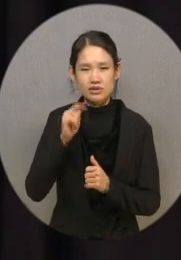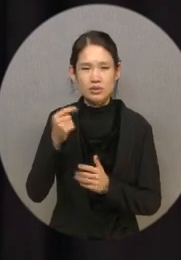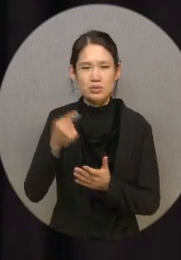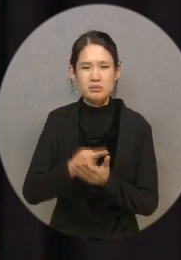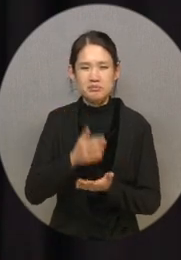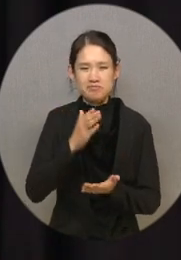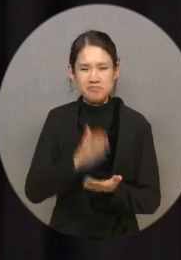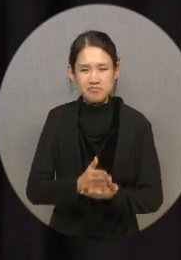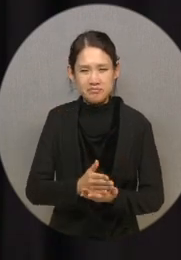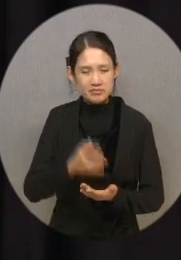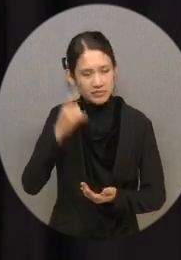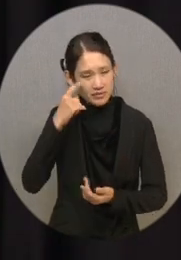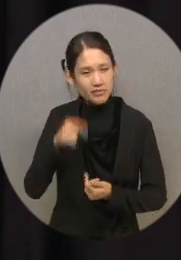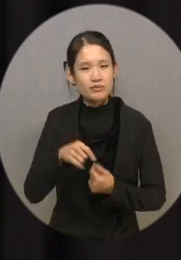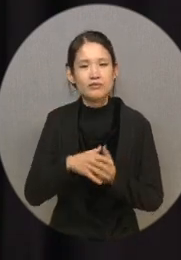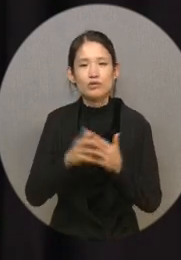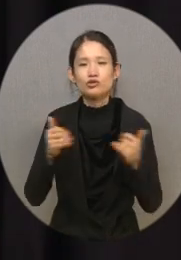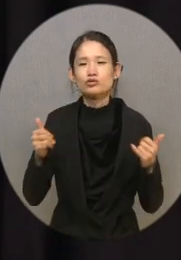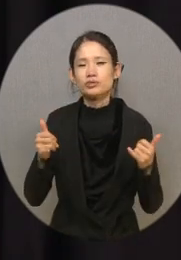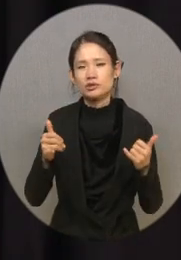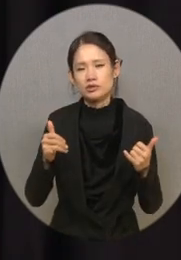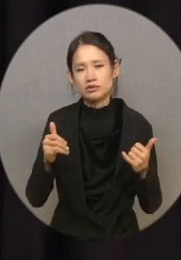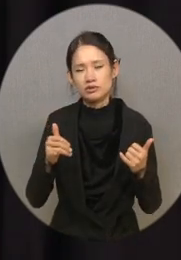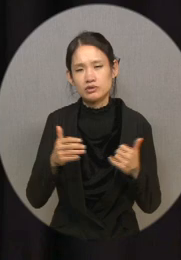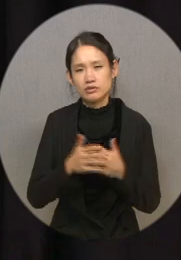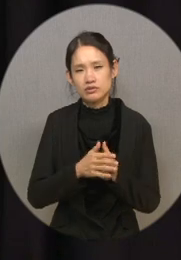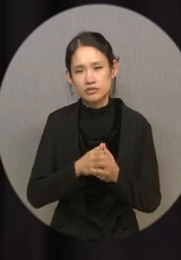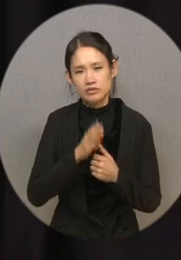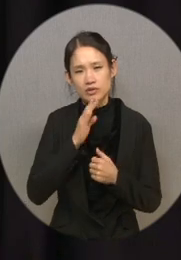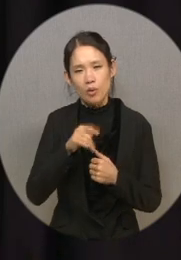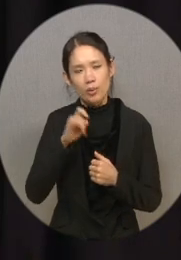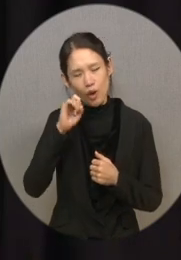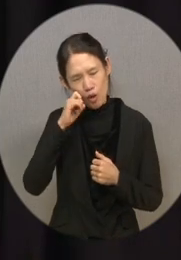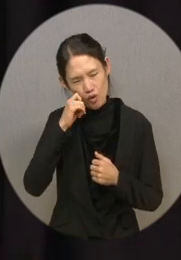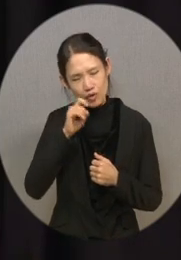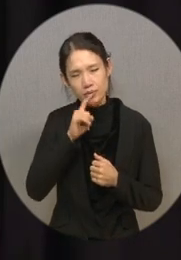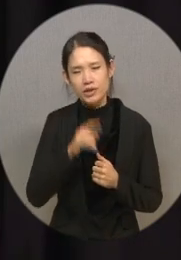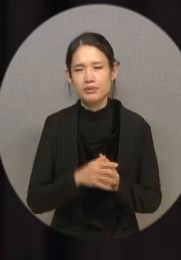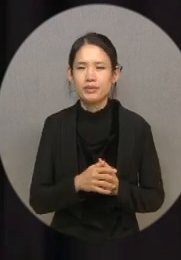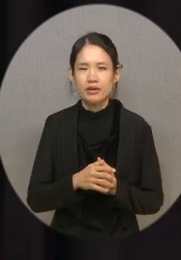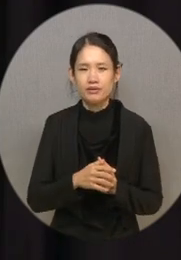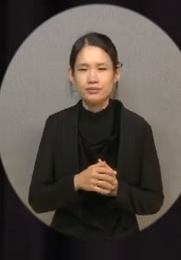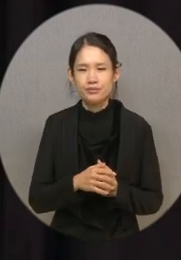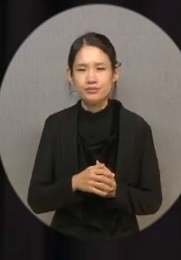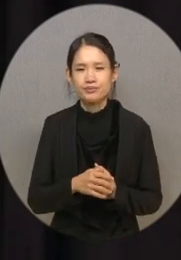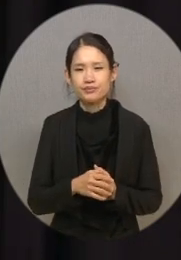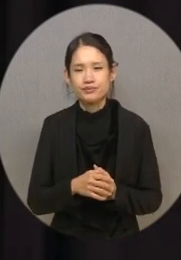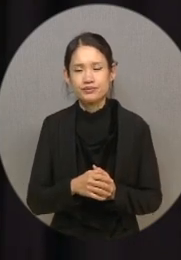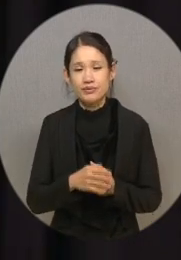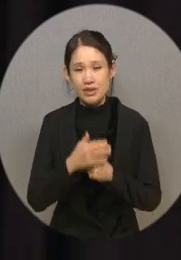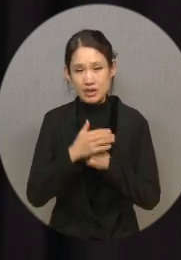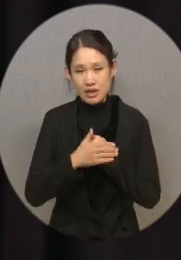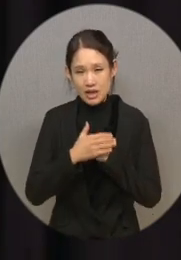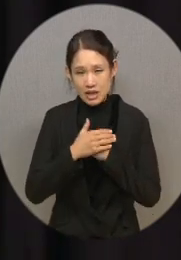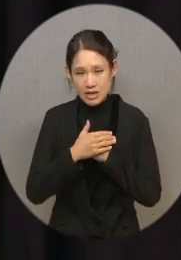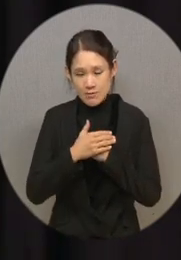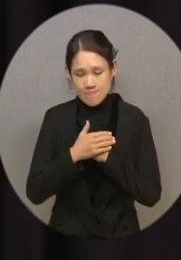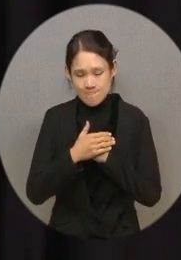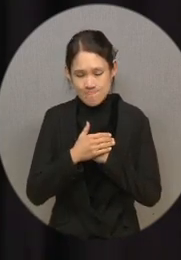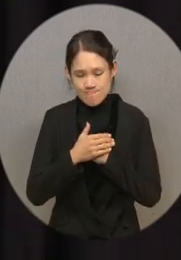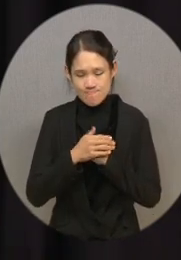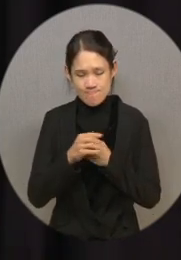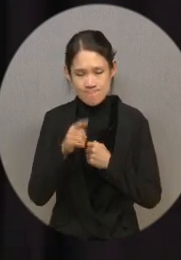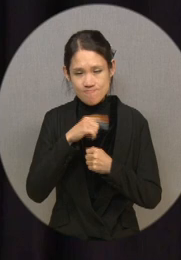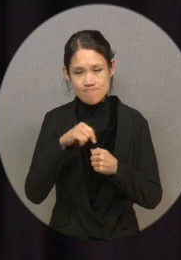왔으면 좋겠다고 생각하는 국민이 있다는 게 정말 어려운 거죠. 그래서 사각지대에 있는 분들이 바로 이런